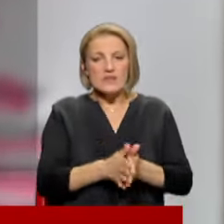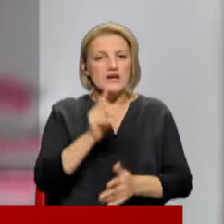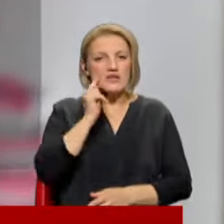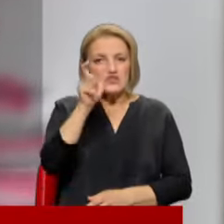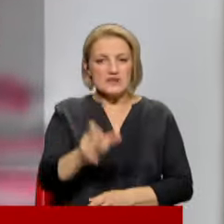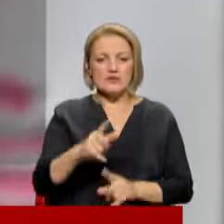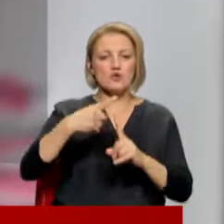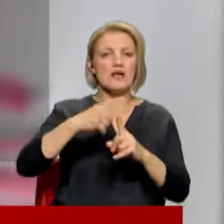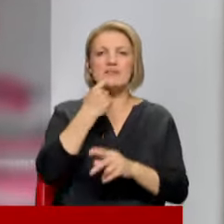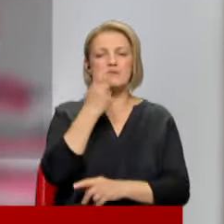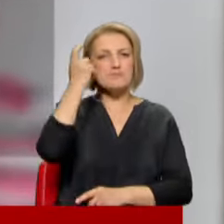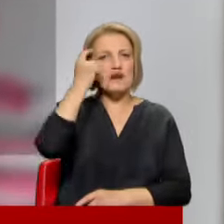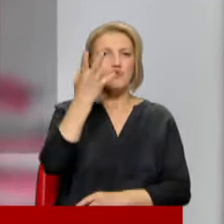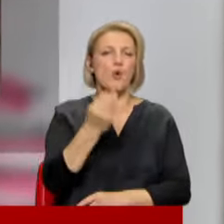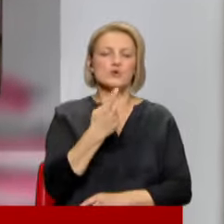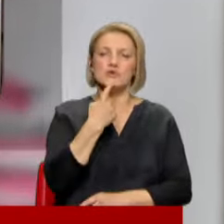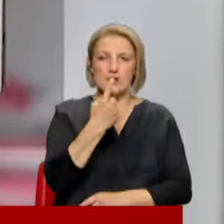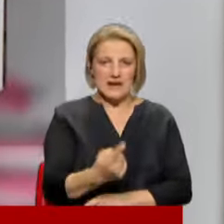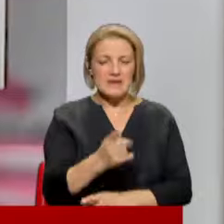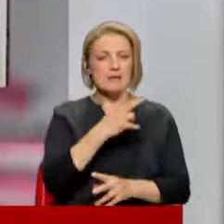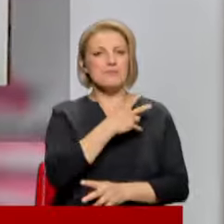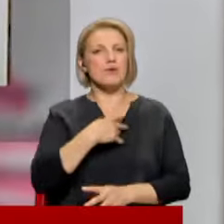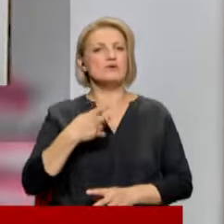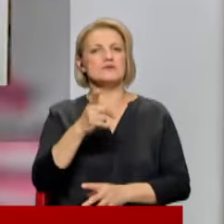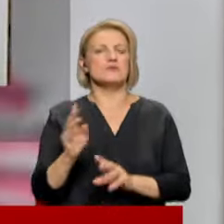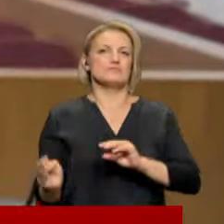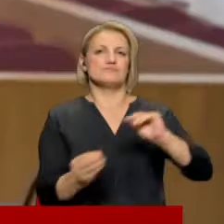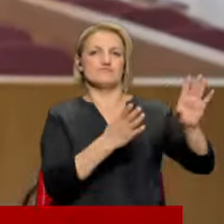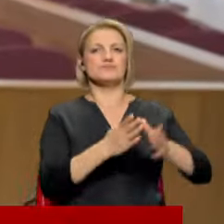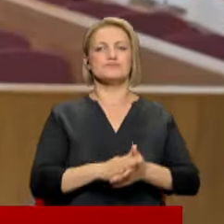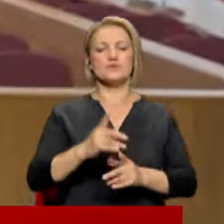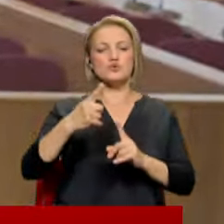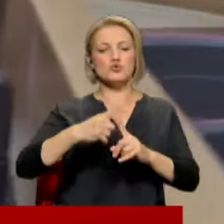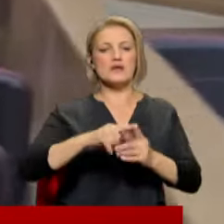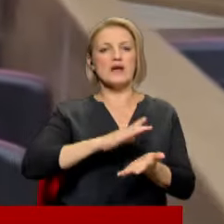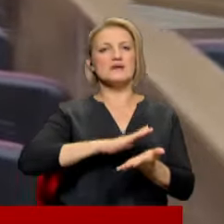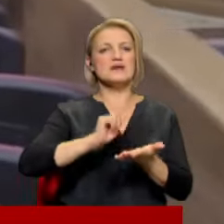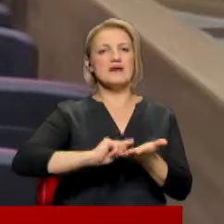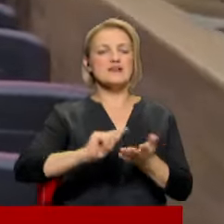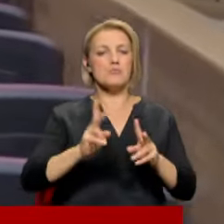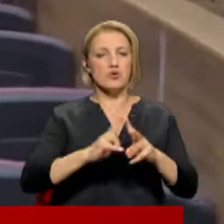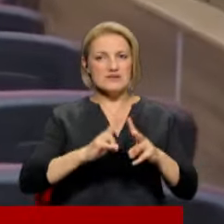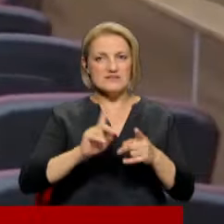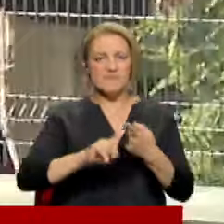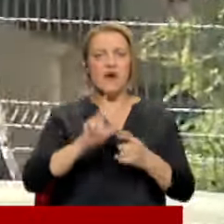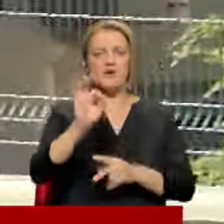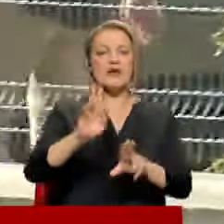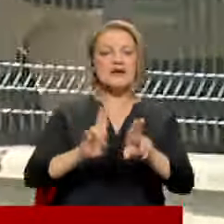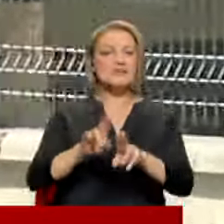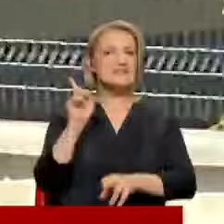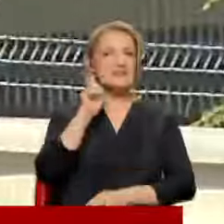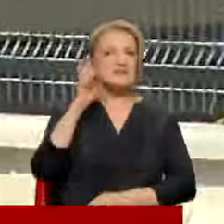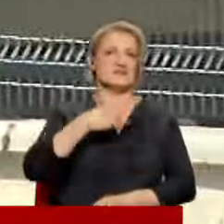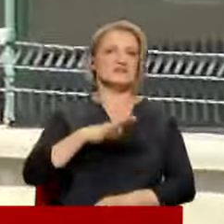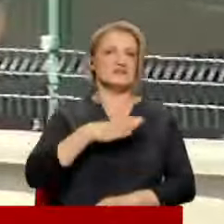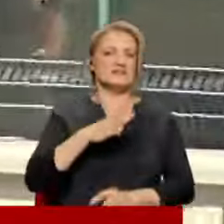şahsın Tolgan Demirbaş olduğu beyan edilmiş, emniyete nakli sağlanmıştır. Tutanağı düzenleyen polisler ve Olcay Kılavuz'un dinlenmesini